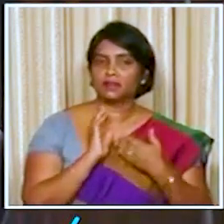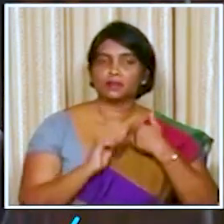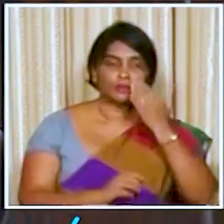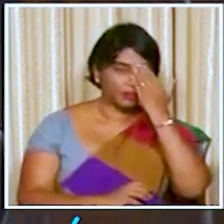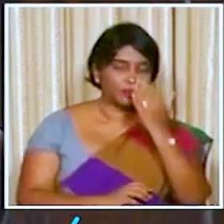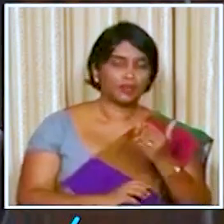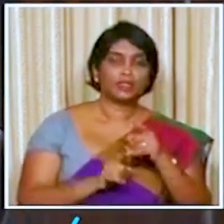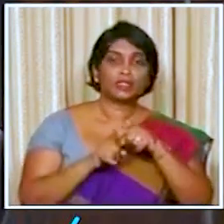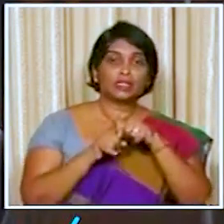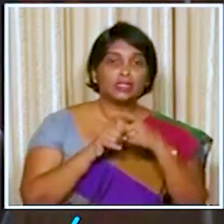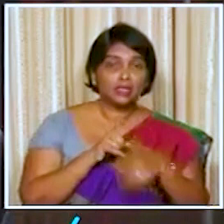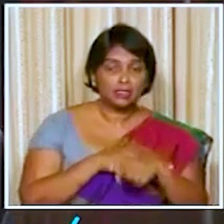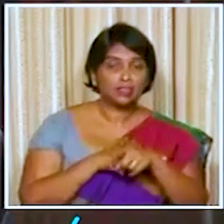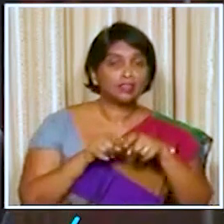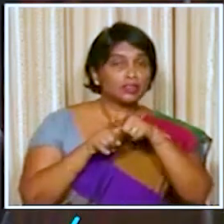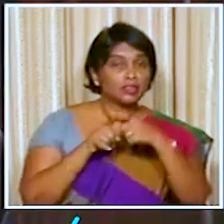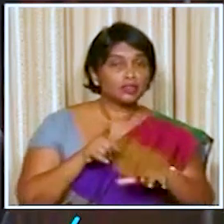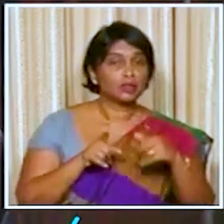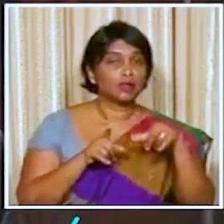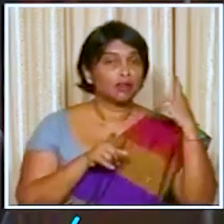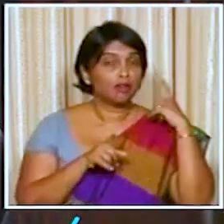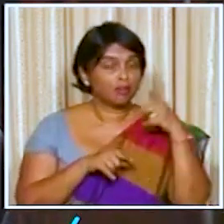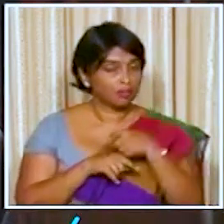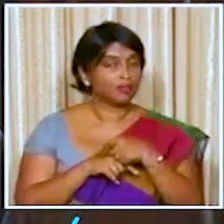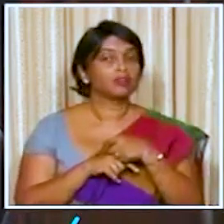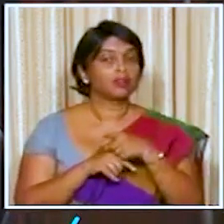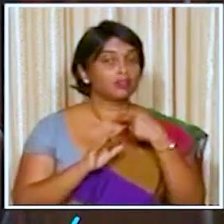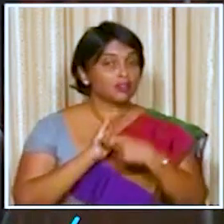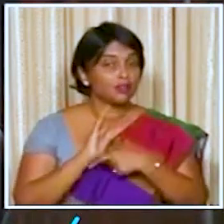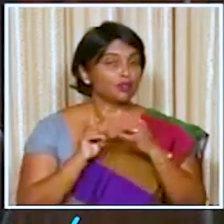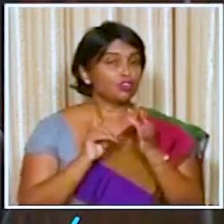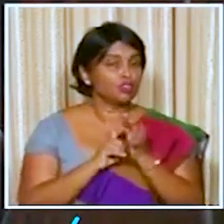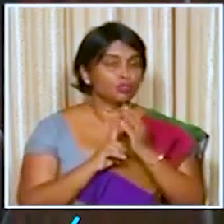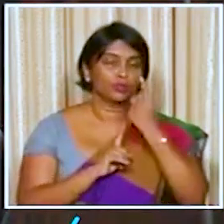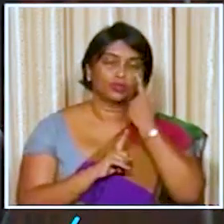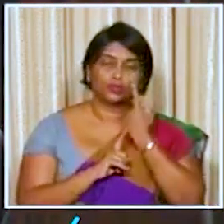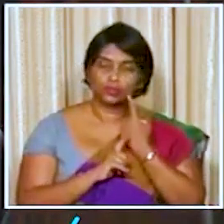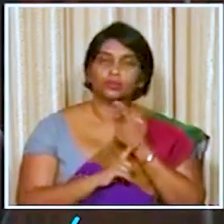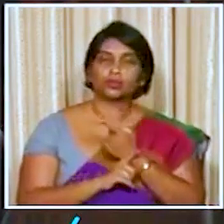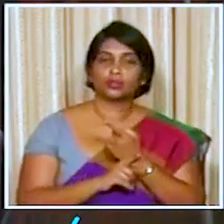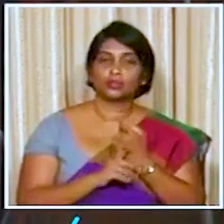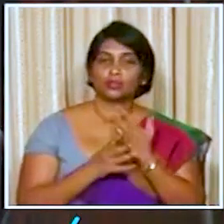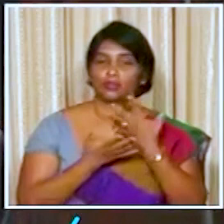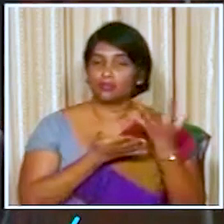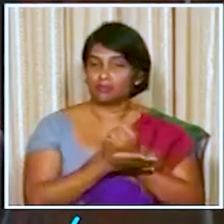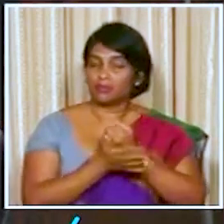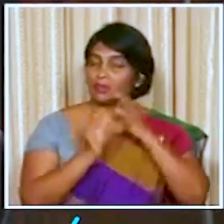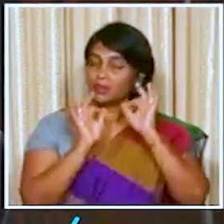කරුණාකරලා ආබාධිතයාගෙන් ආබාධිත රණවිරුවගෙන් මේ රටේ දුප්පත් අහිංසකයාගේ ත්‍රීරි මාංශ